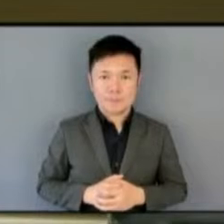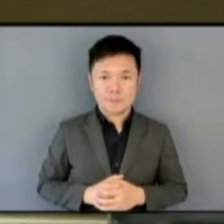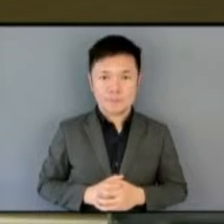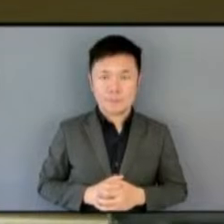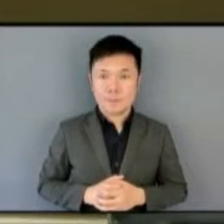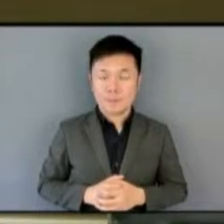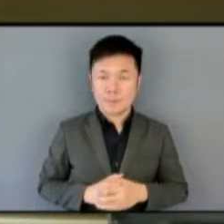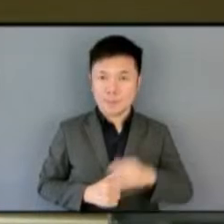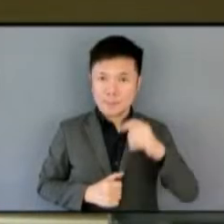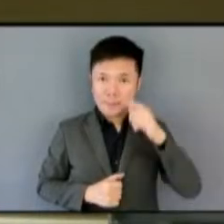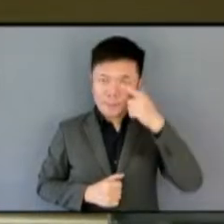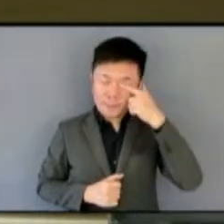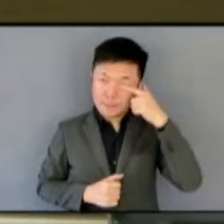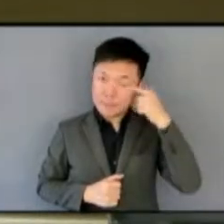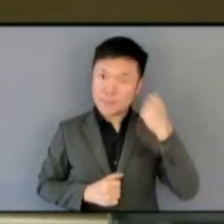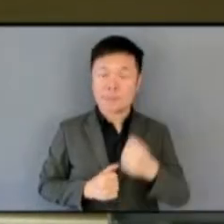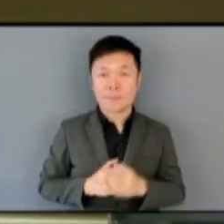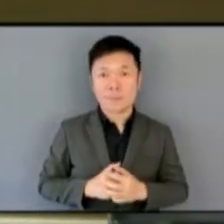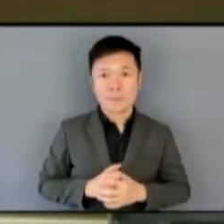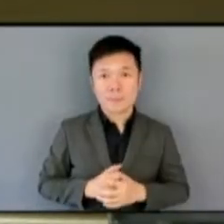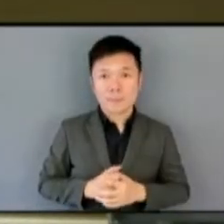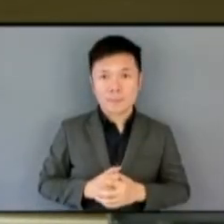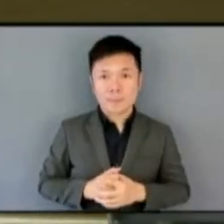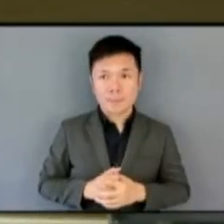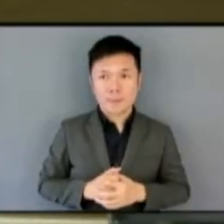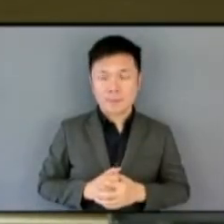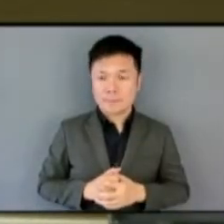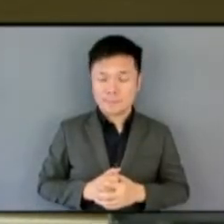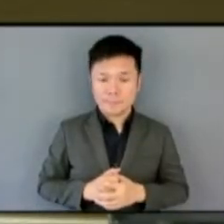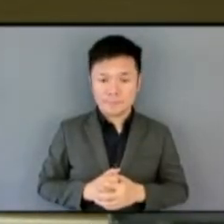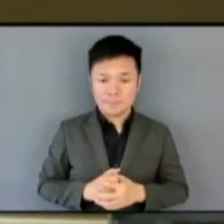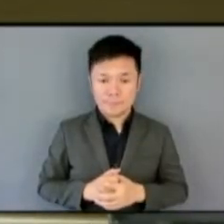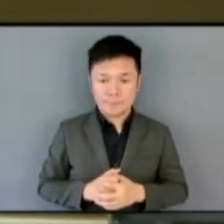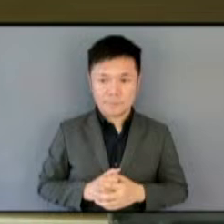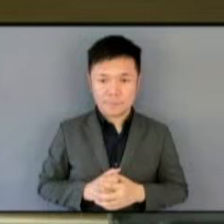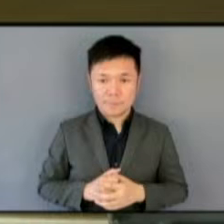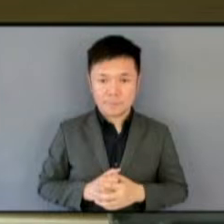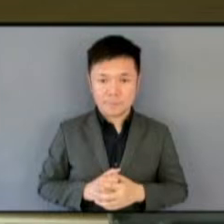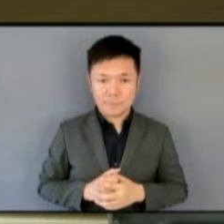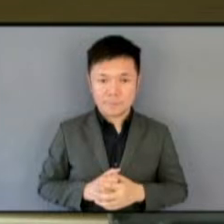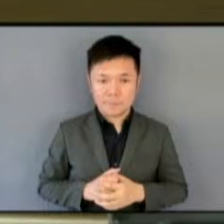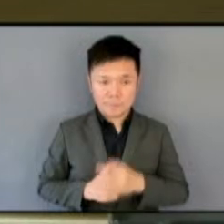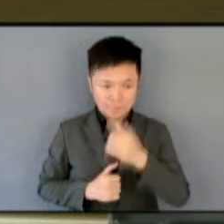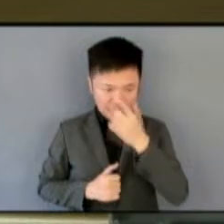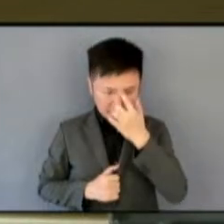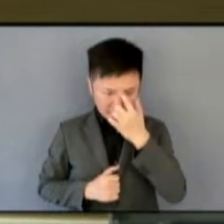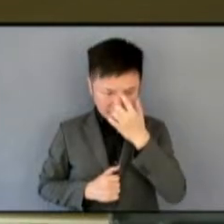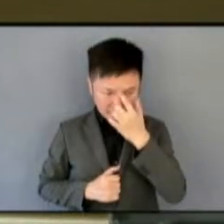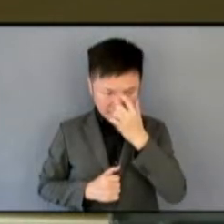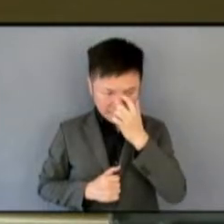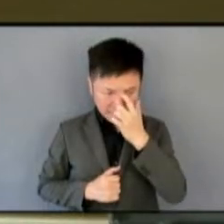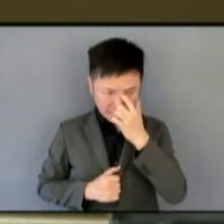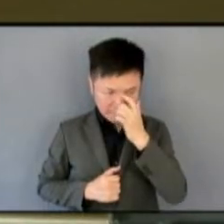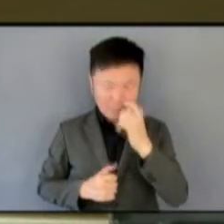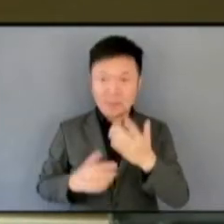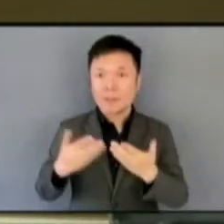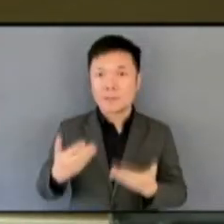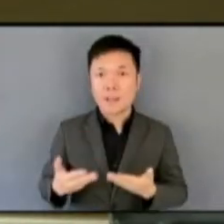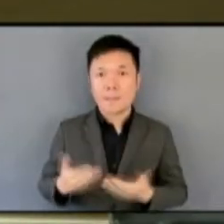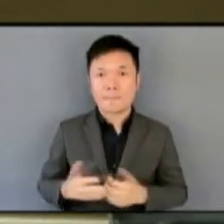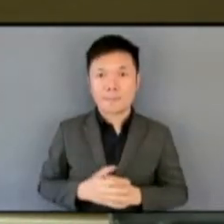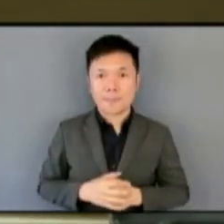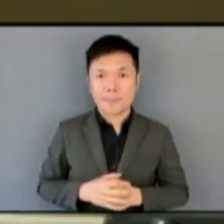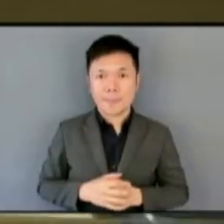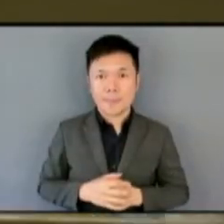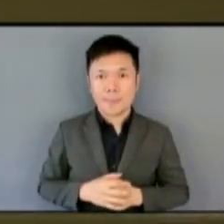Уважаемый господин председатель, как и многие страны, Россия в настоящее время переживает период